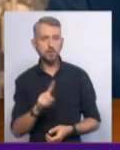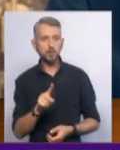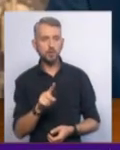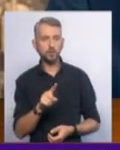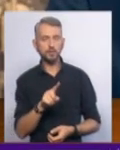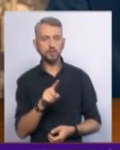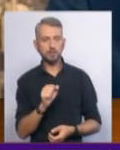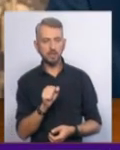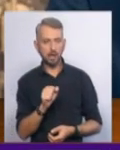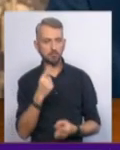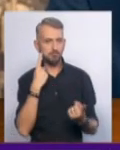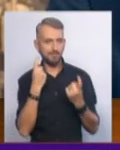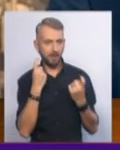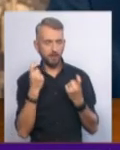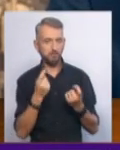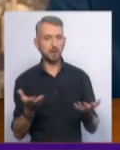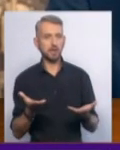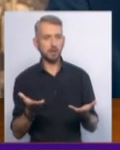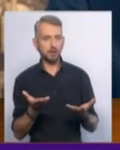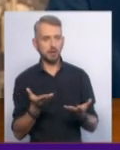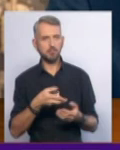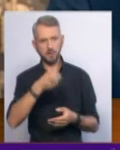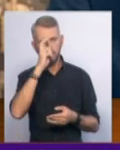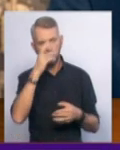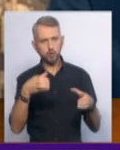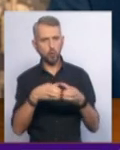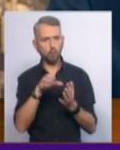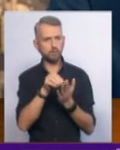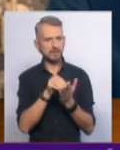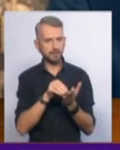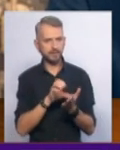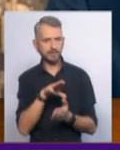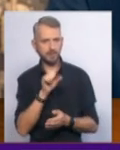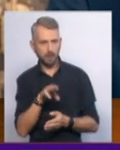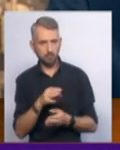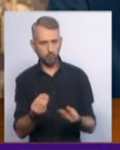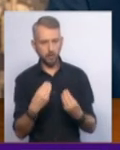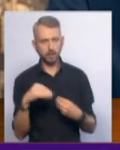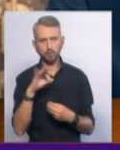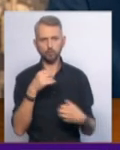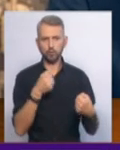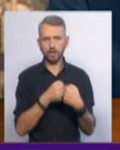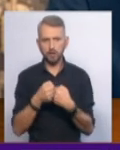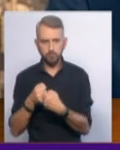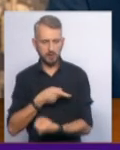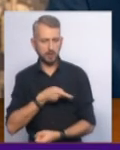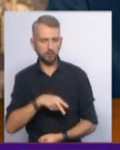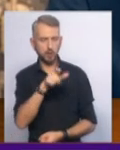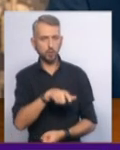за даними, які, ну, Держкомстат подає і з приводу ДТП, і загибелі